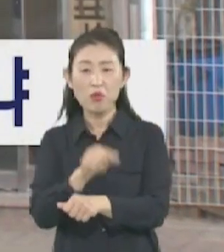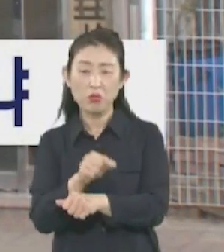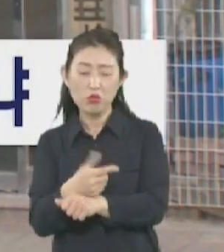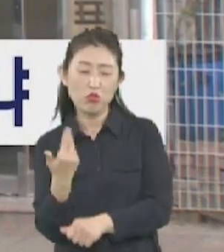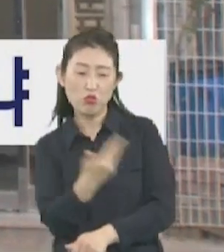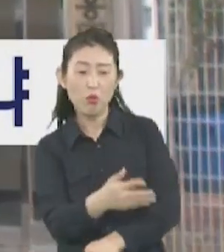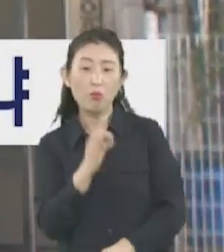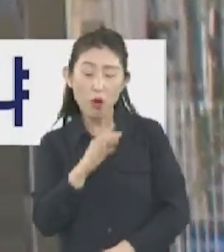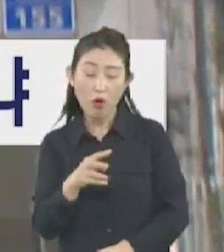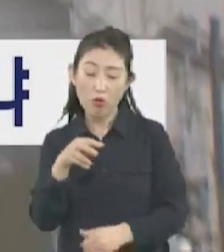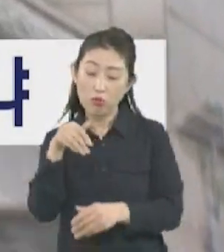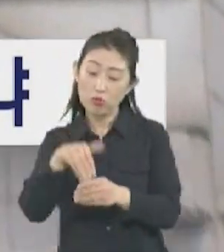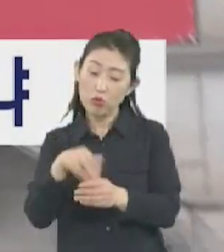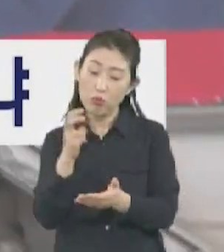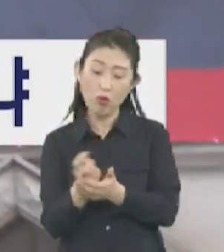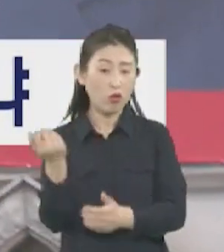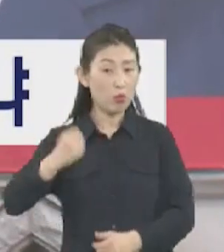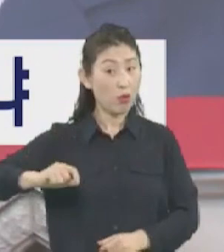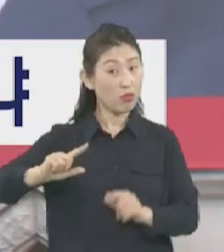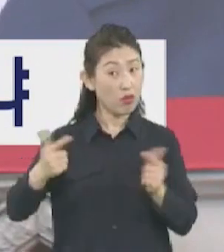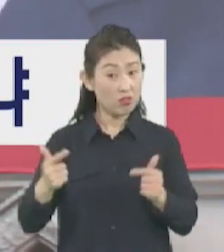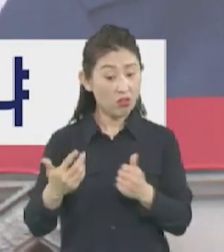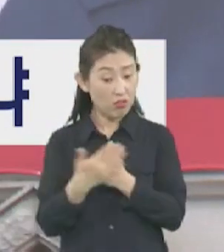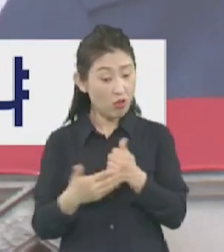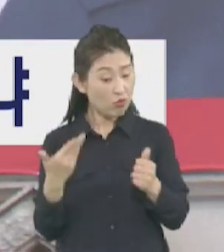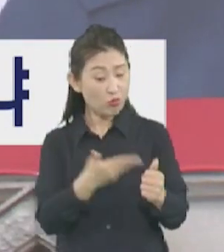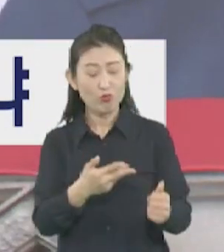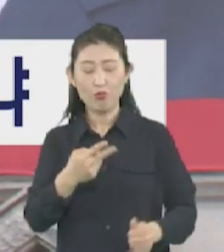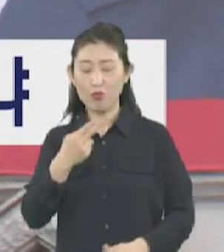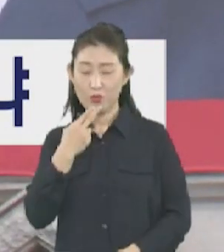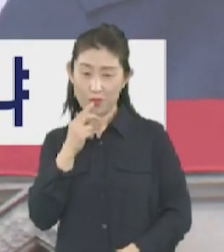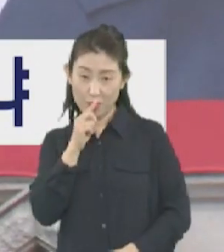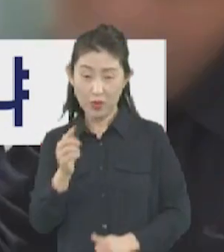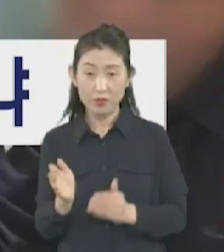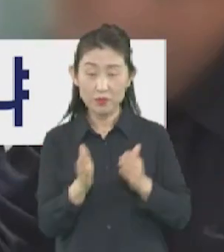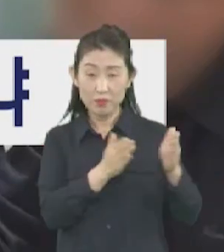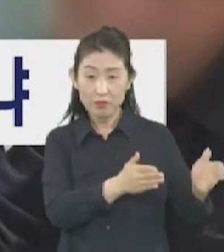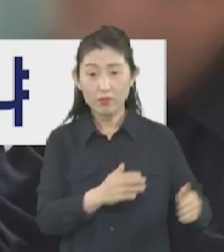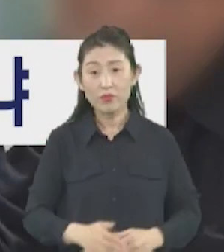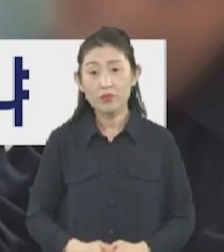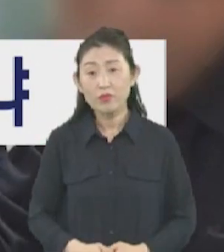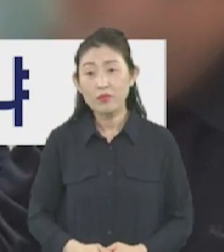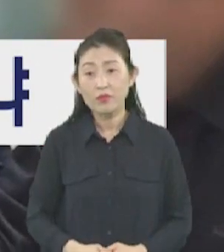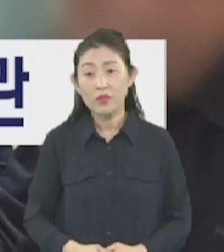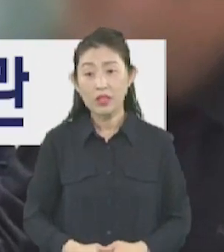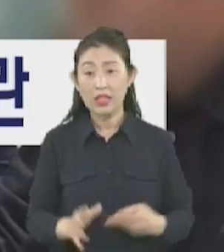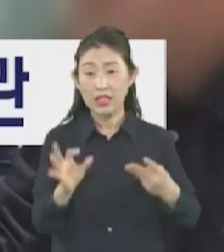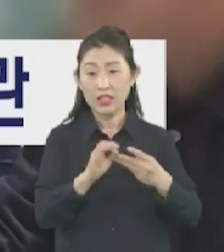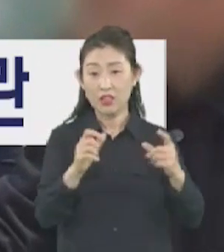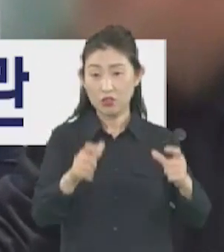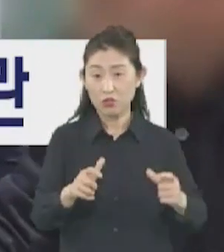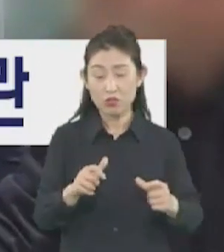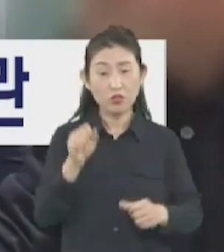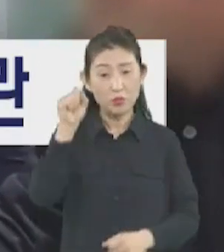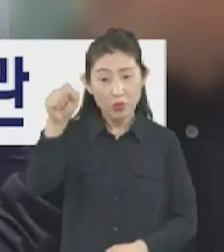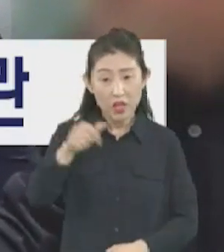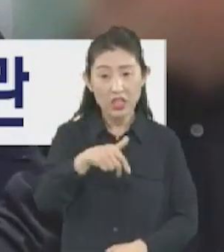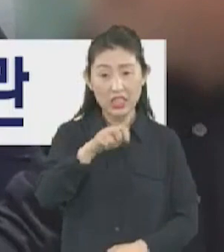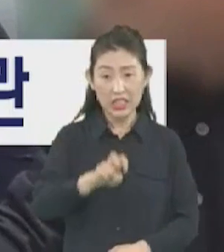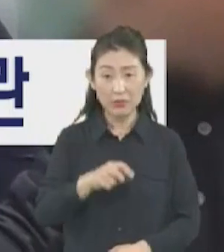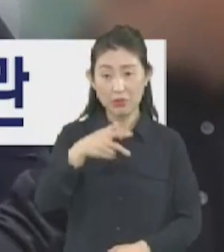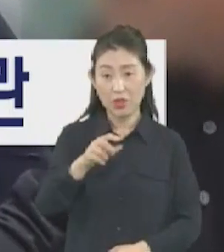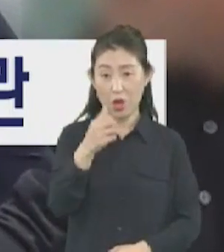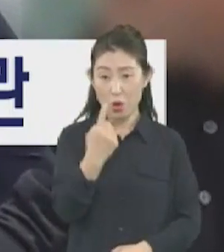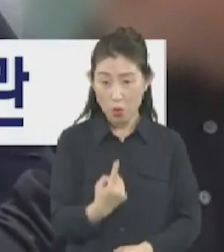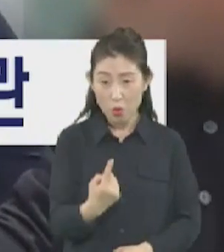뿐이며 선거법 위반도 아니고 특혜를 주는 의도도 없다고 해명했습니다. 대한군수 선거에 나선 김세호